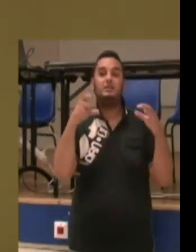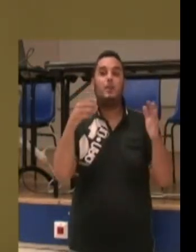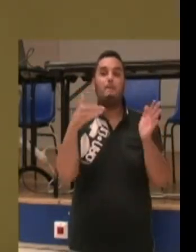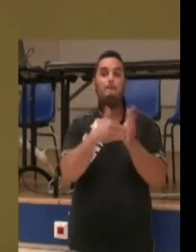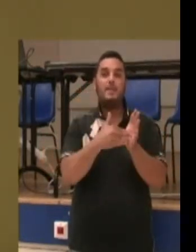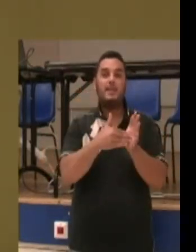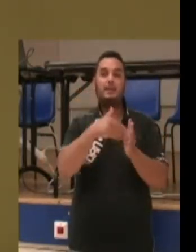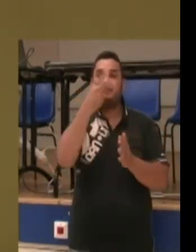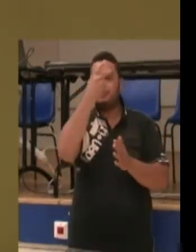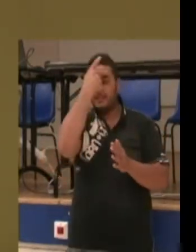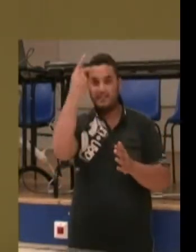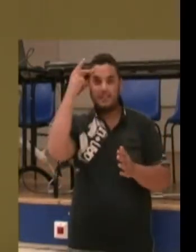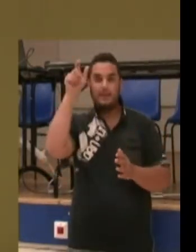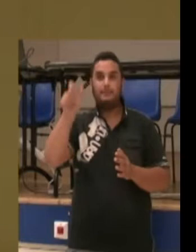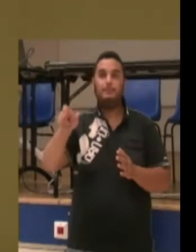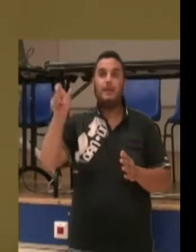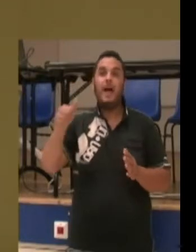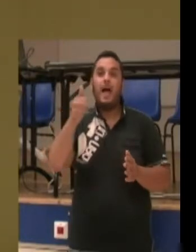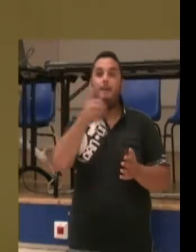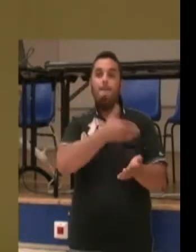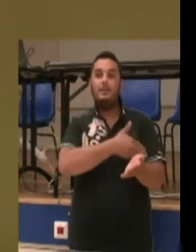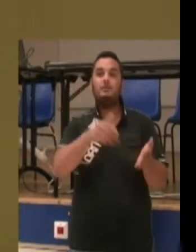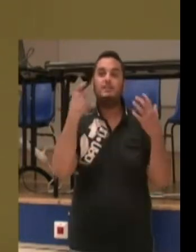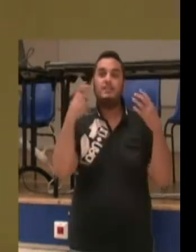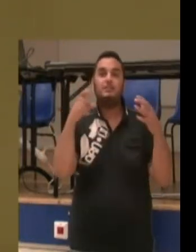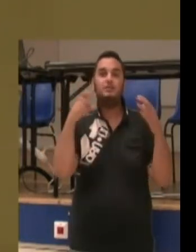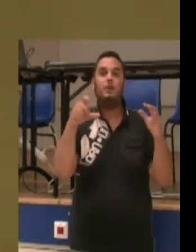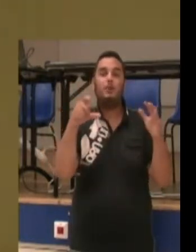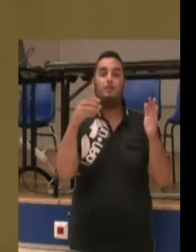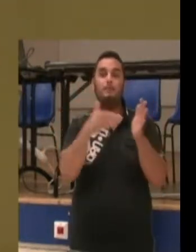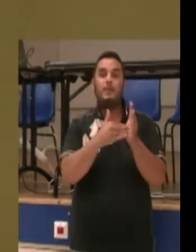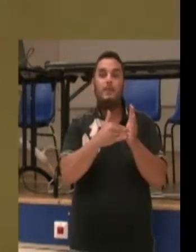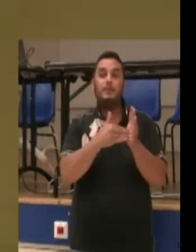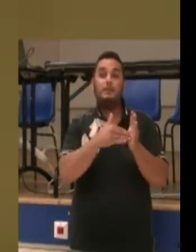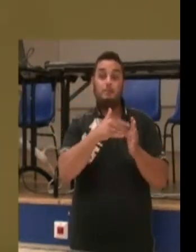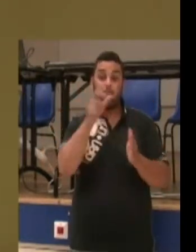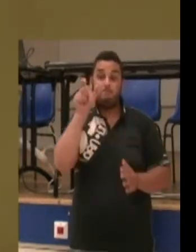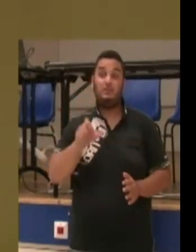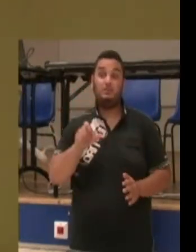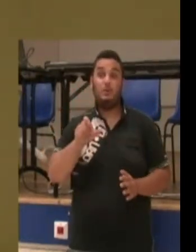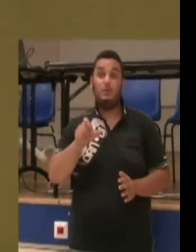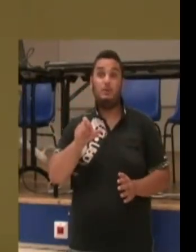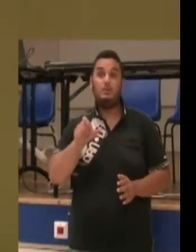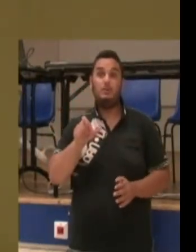1 700 000 Palestiniens. 1 700 000 Roch